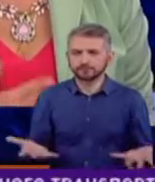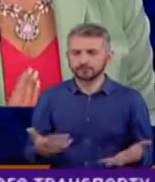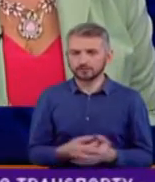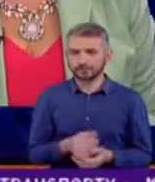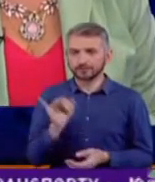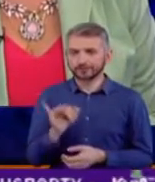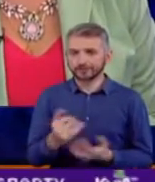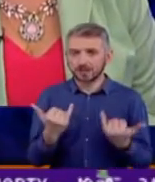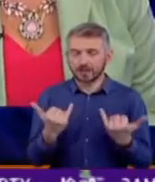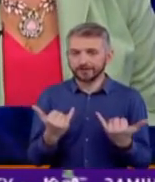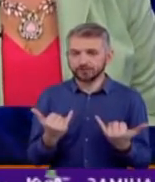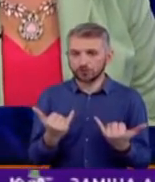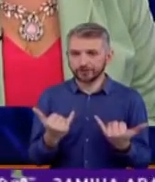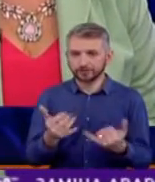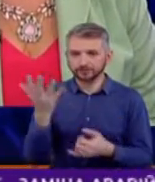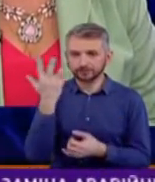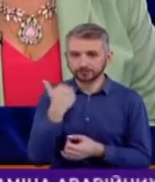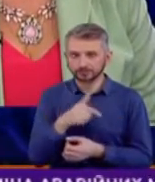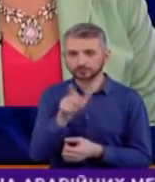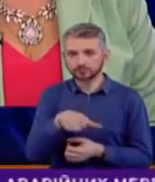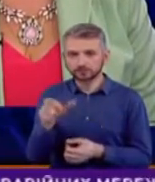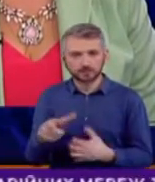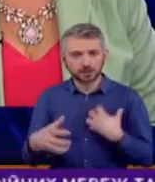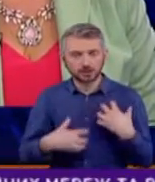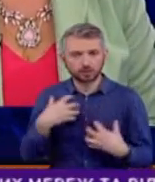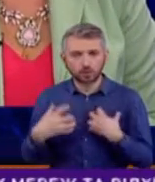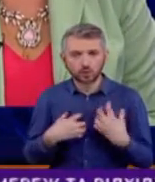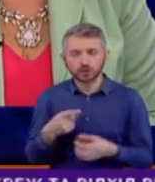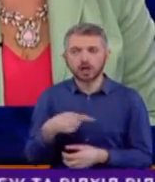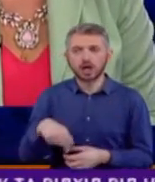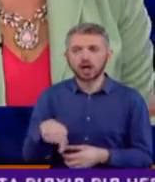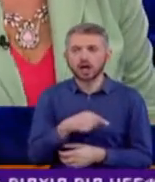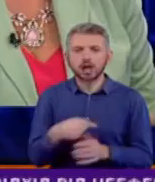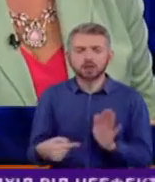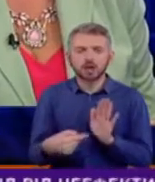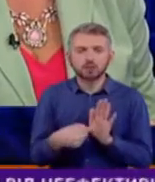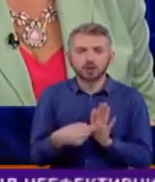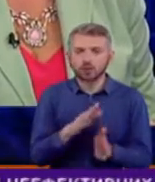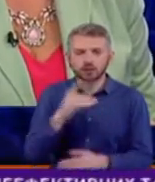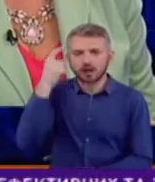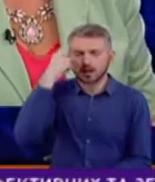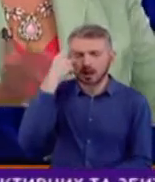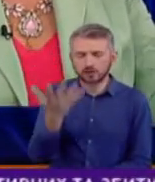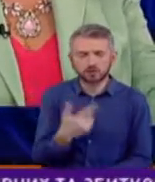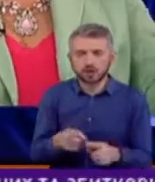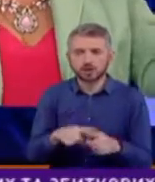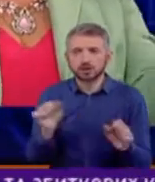И на сегодня, когда люди тревожные, они апеллируют не рацию. Это невозможно. Есть